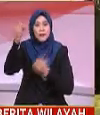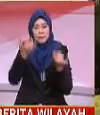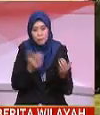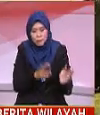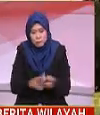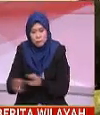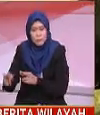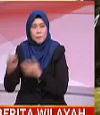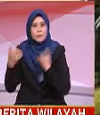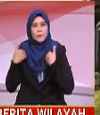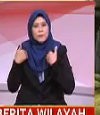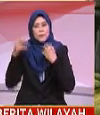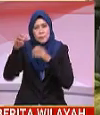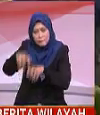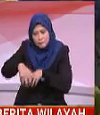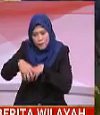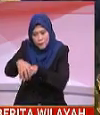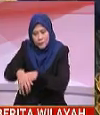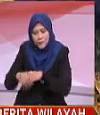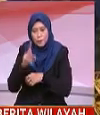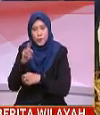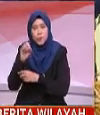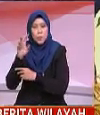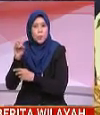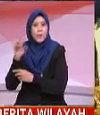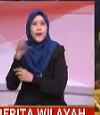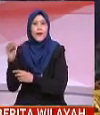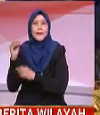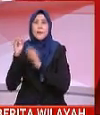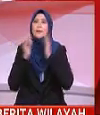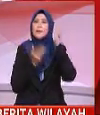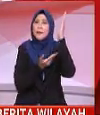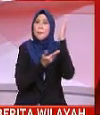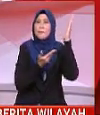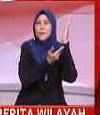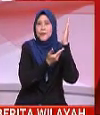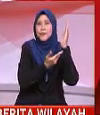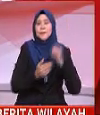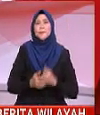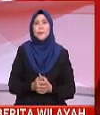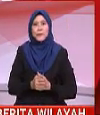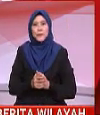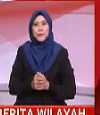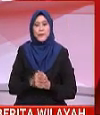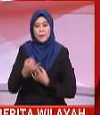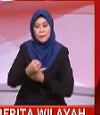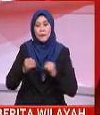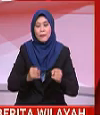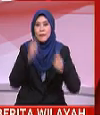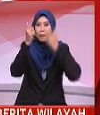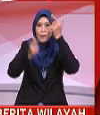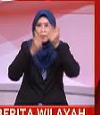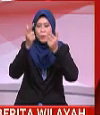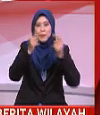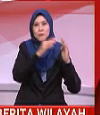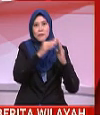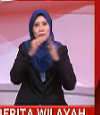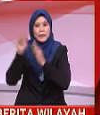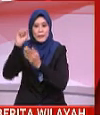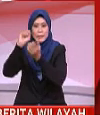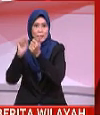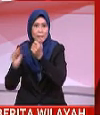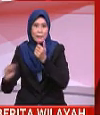merancang melakukan fertigasi penanaman koko dan kelapa sawit. Jabatan Pelancongan Majlis Perbandaran